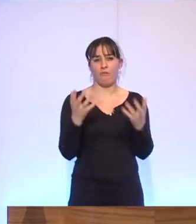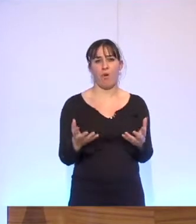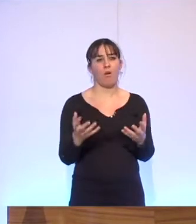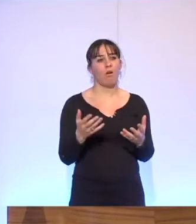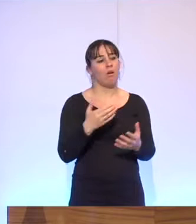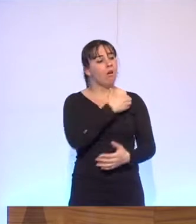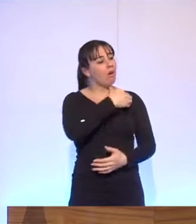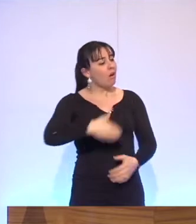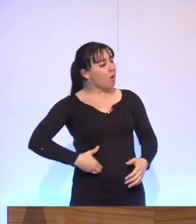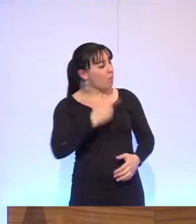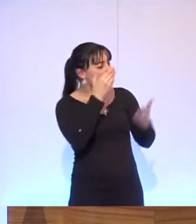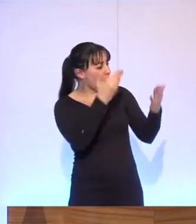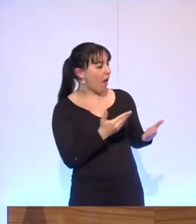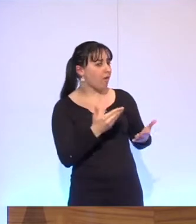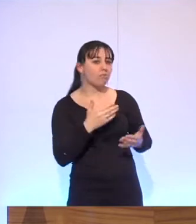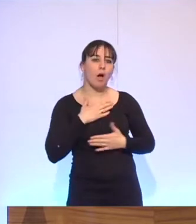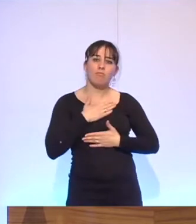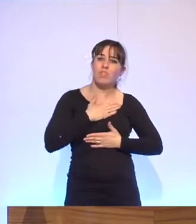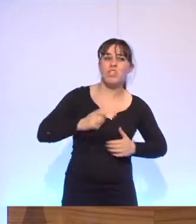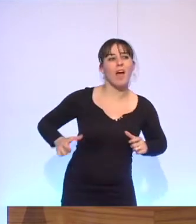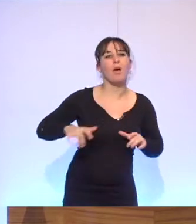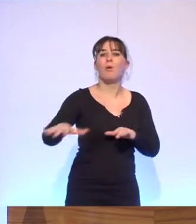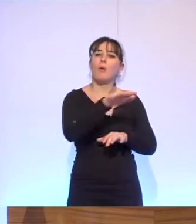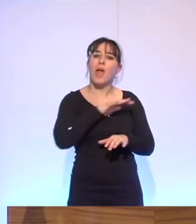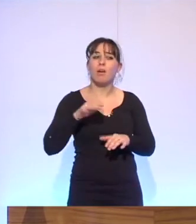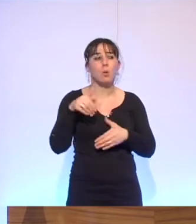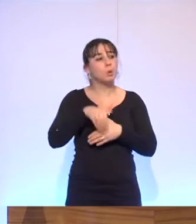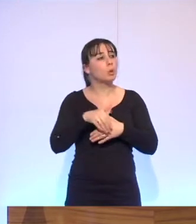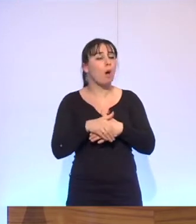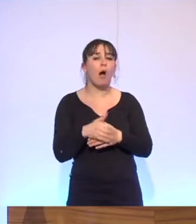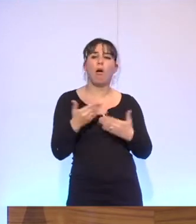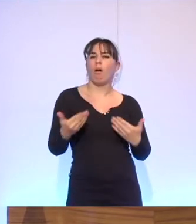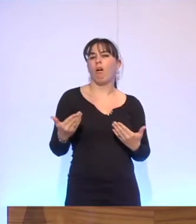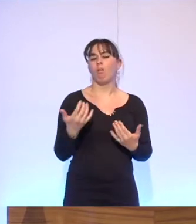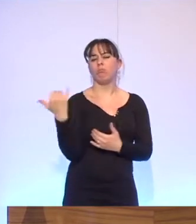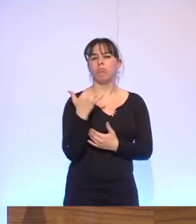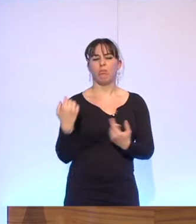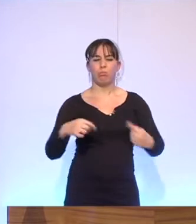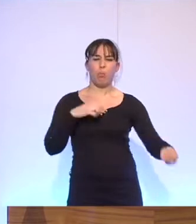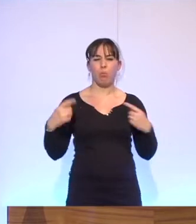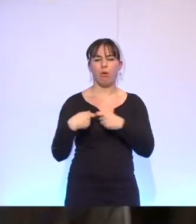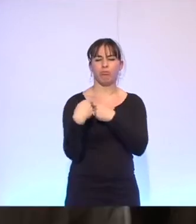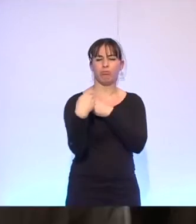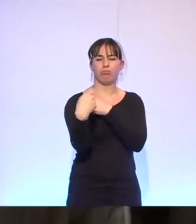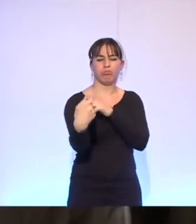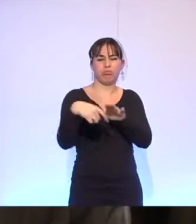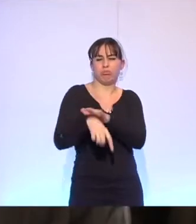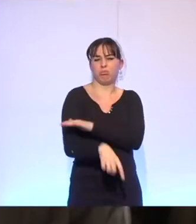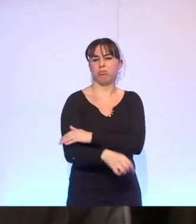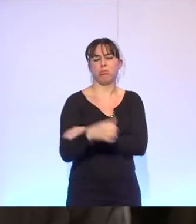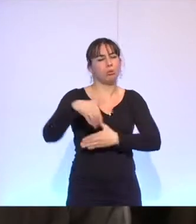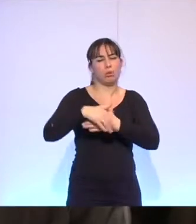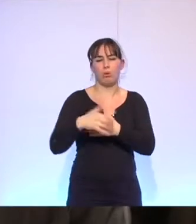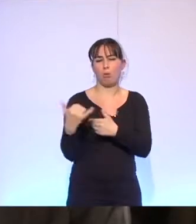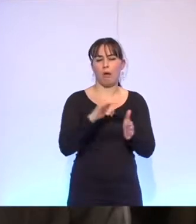collègues, car ce soir n'est pas le moment des débats politiques longs et